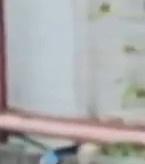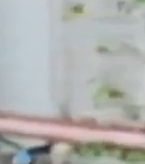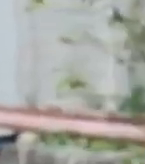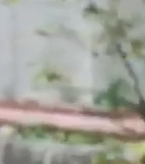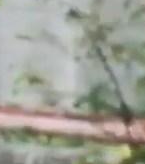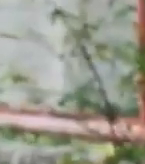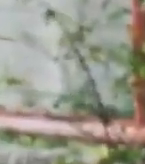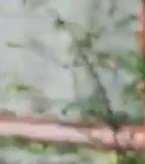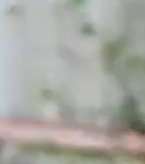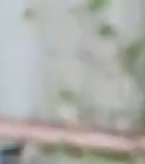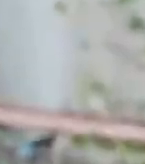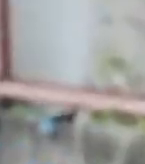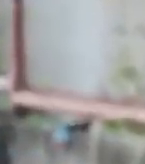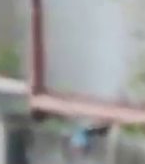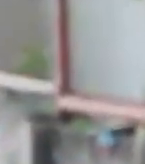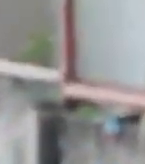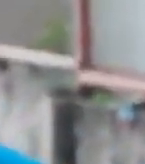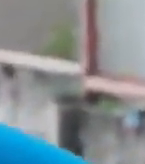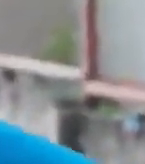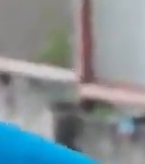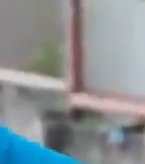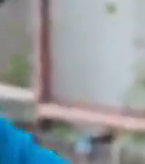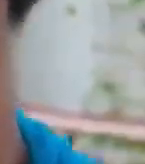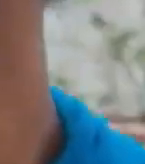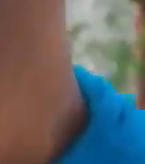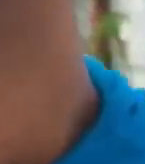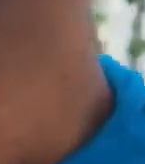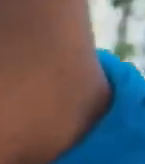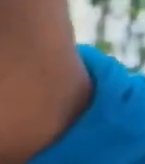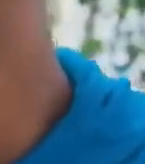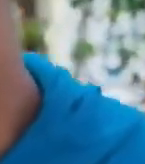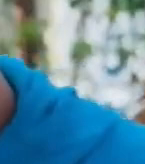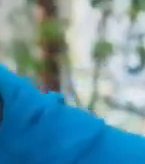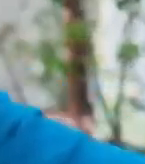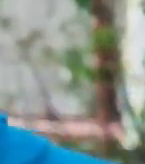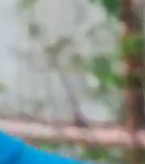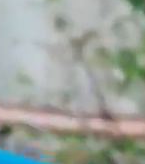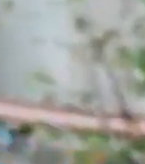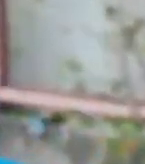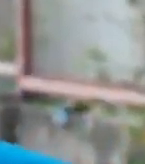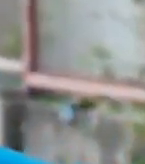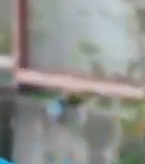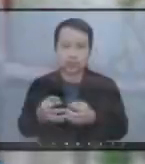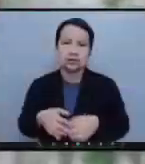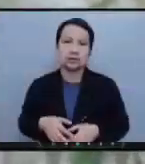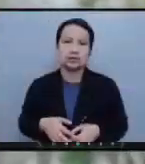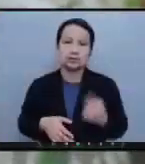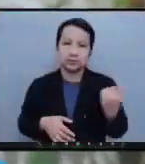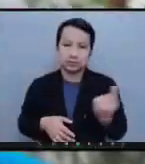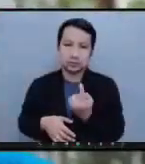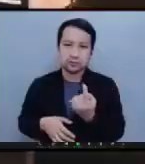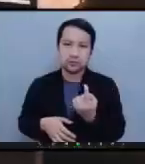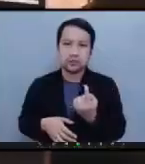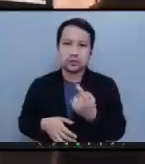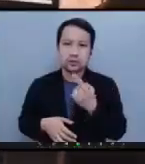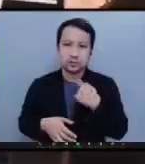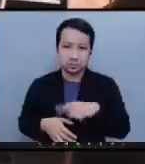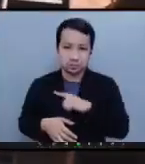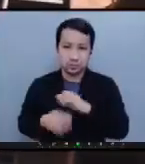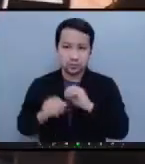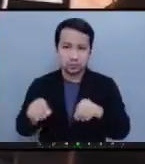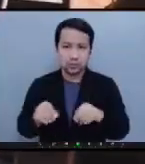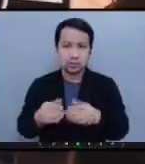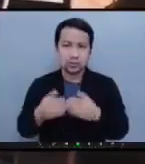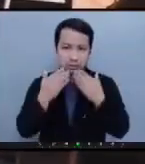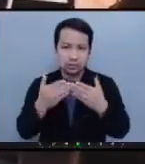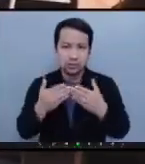Masbate nang walang paalam sa kanyang pamilya si Nilo. At kahit bunso sa anim na magkakapatid, pinasan na ni